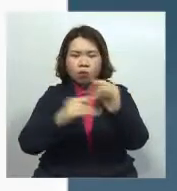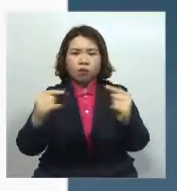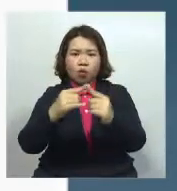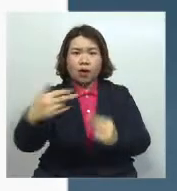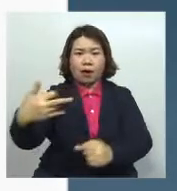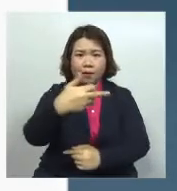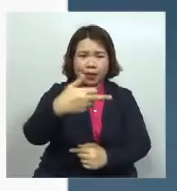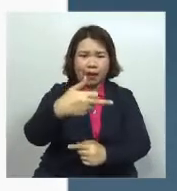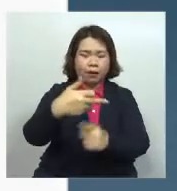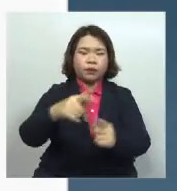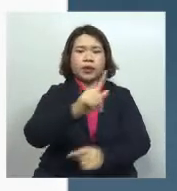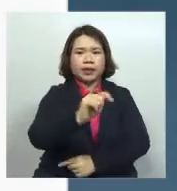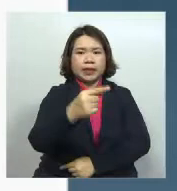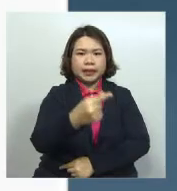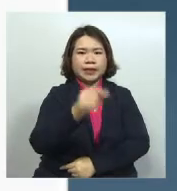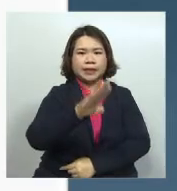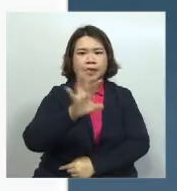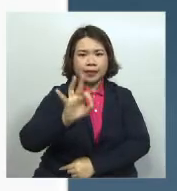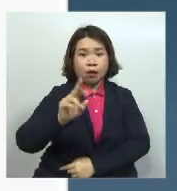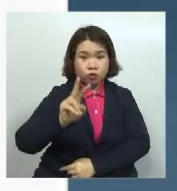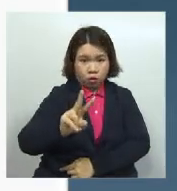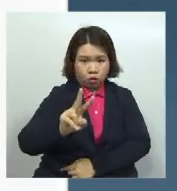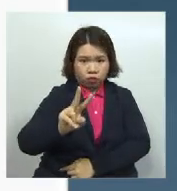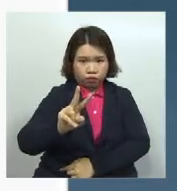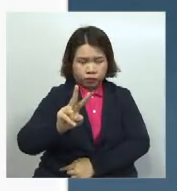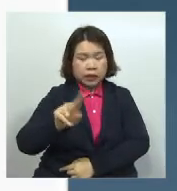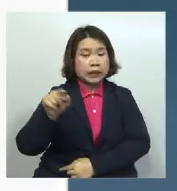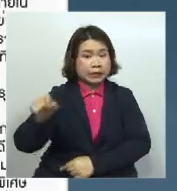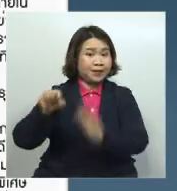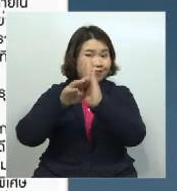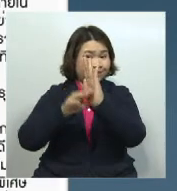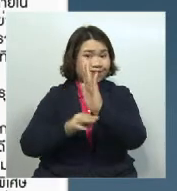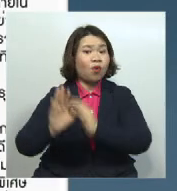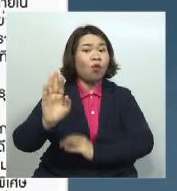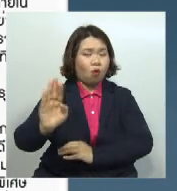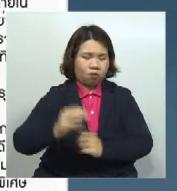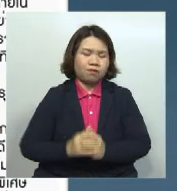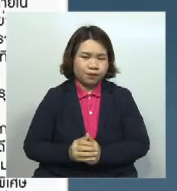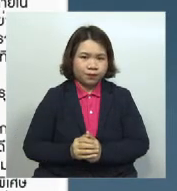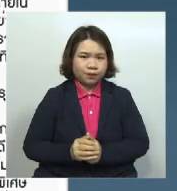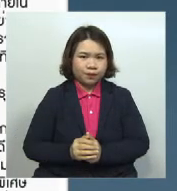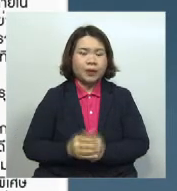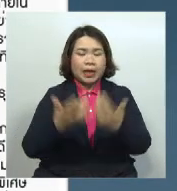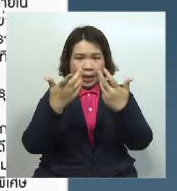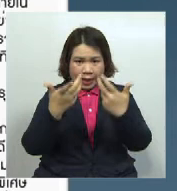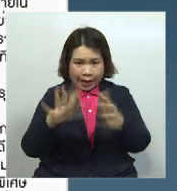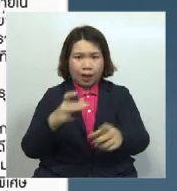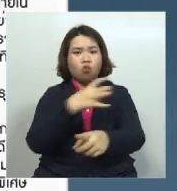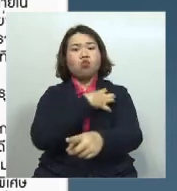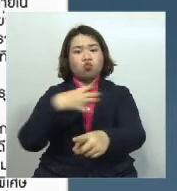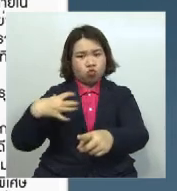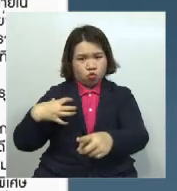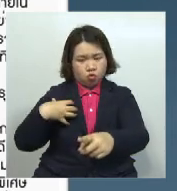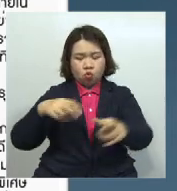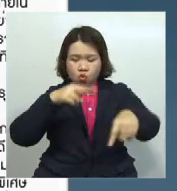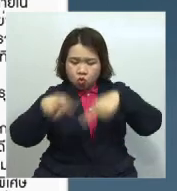เที่ยวบินที่ TG492 อันนี้คืออัดับแรกในการกำหนดแล้วก็สถานเอกอักราจ